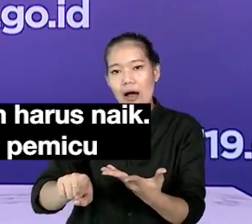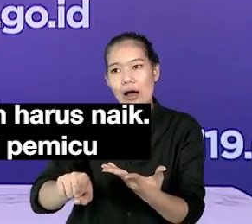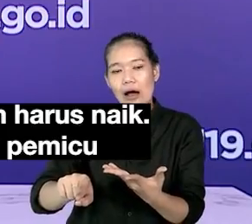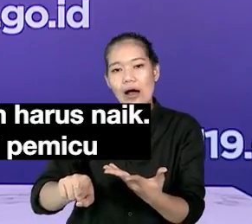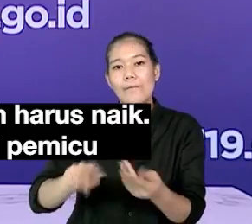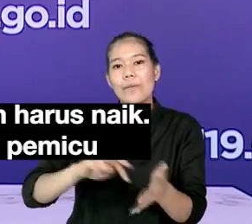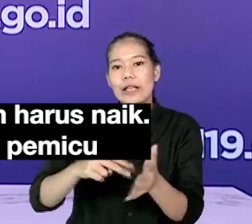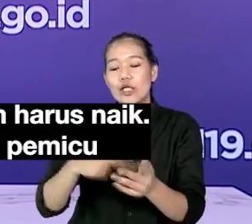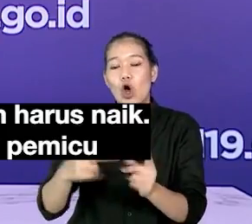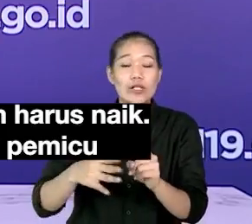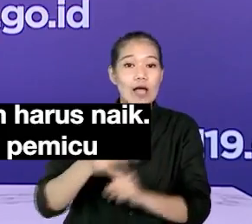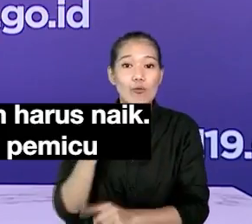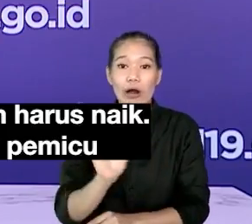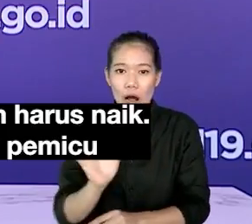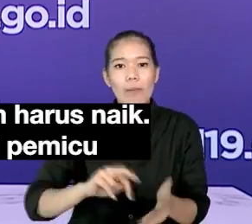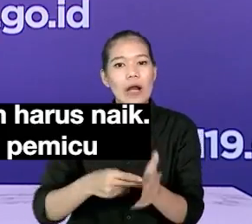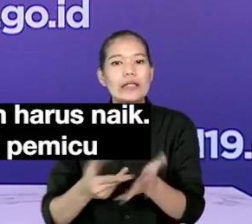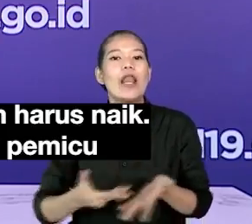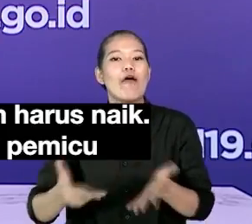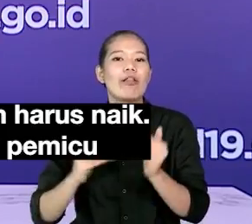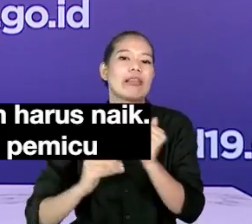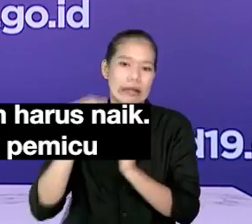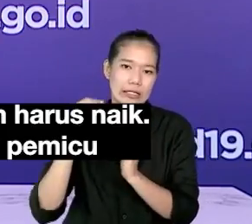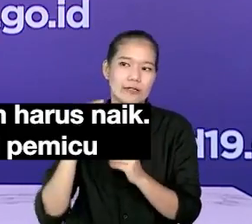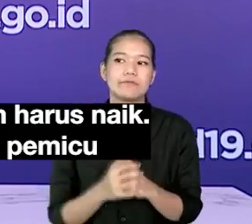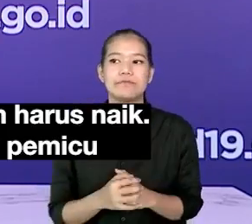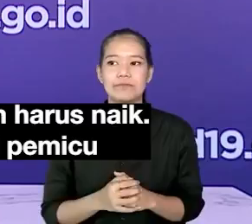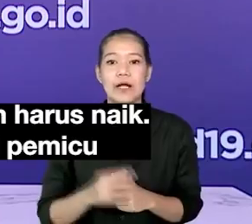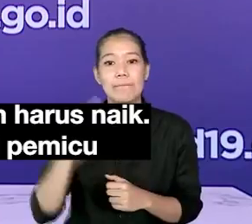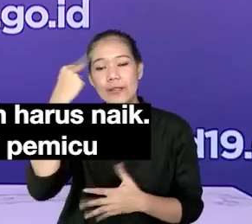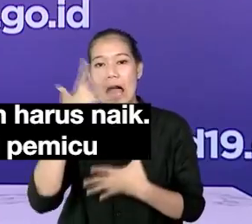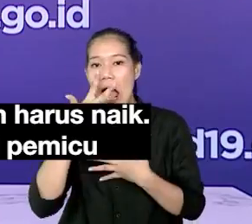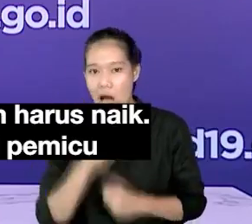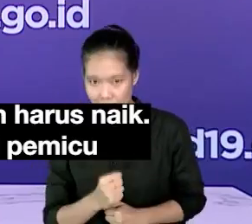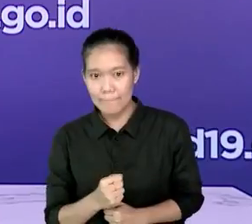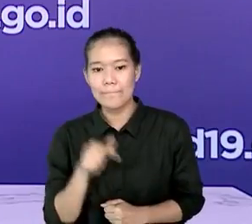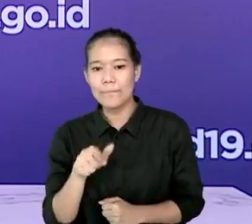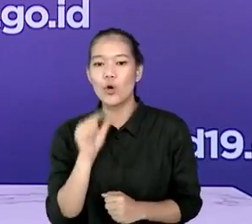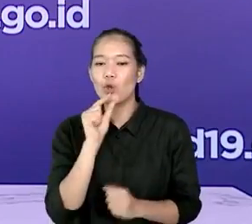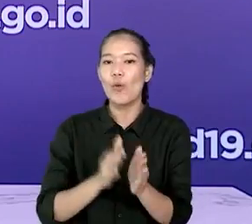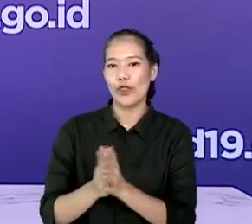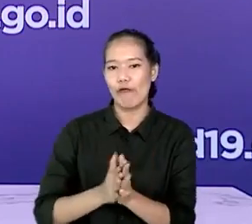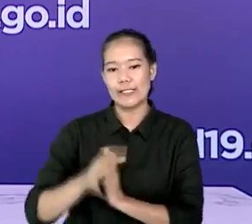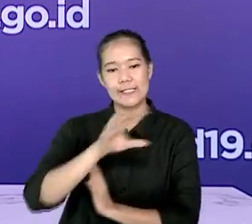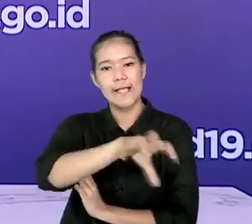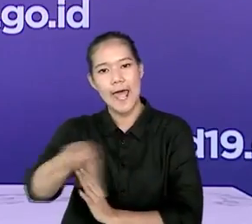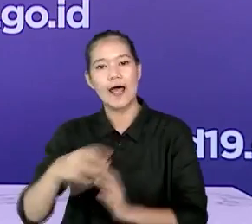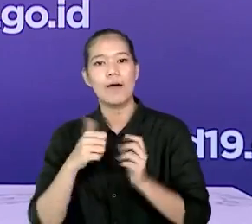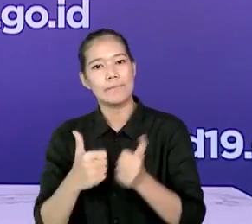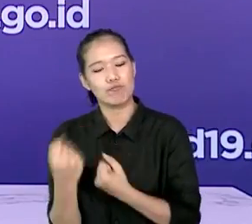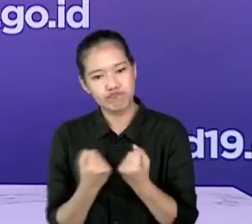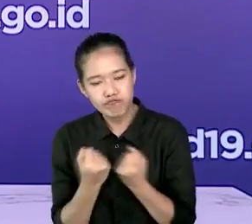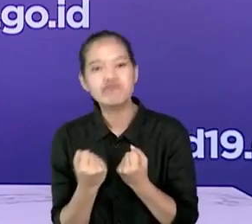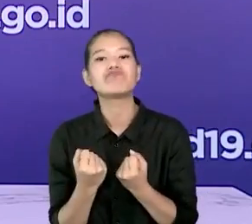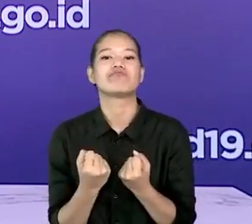harus naik pemerintah berharap penambahan indikator ini menjadi pemicu motivasi daerah melakukan